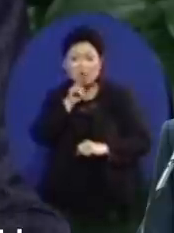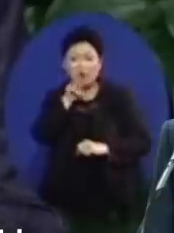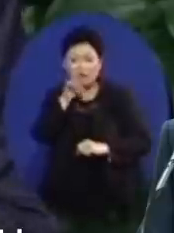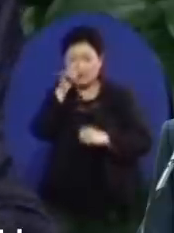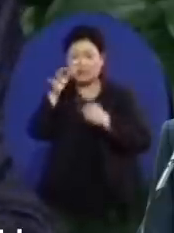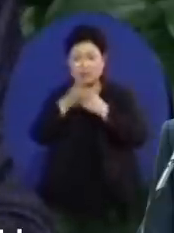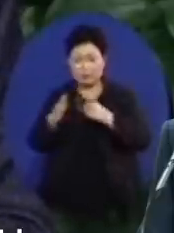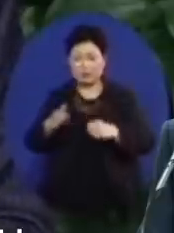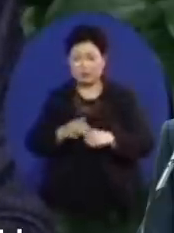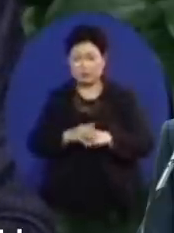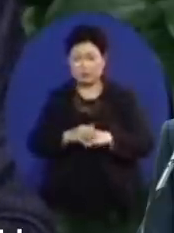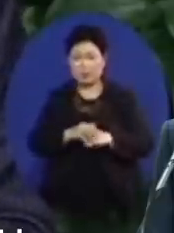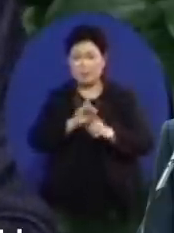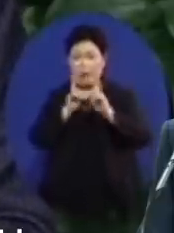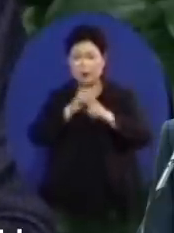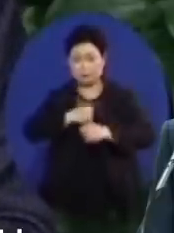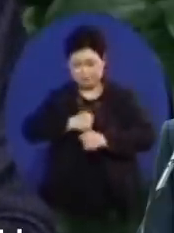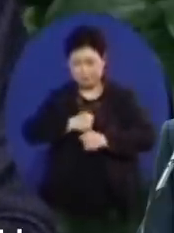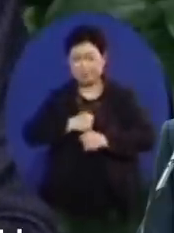열쇠가